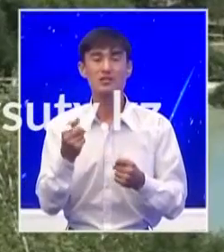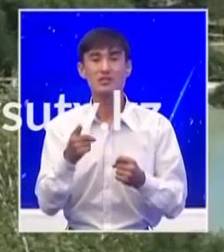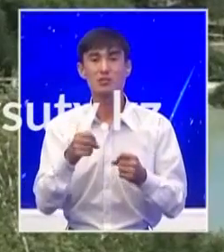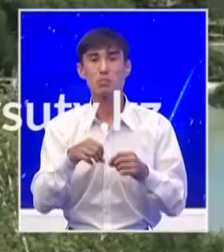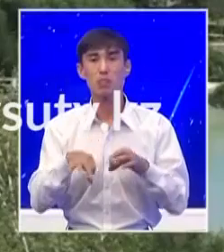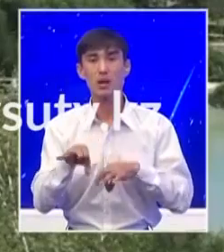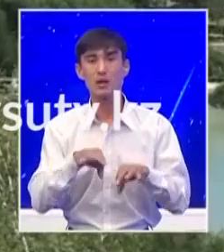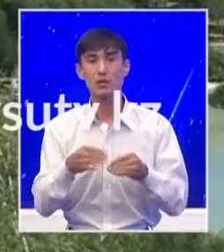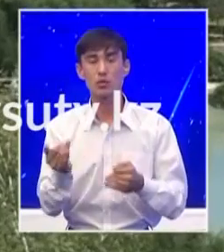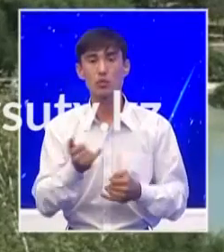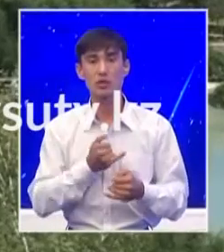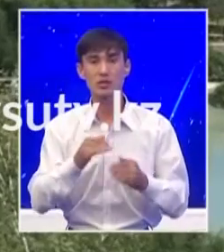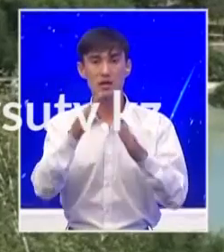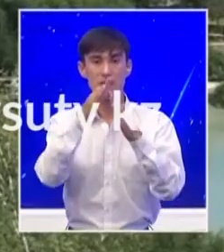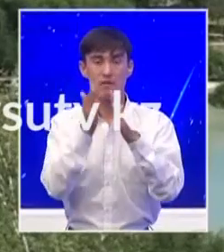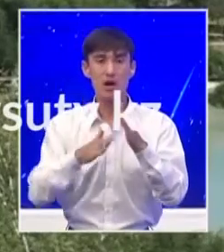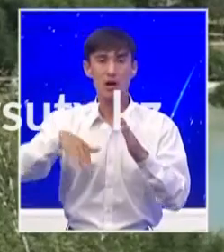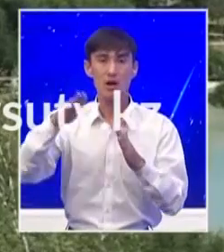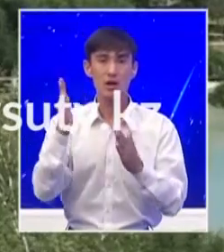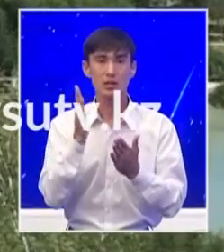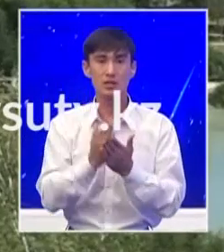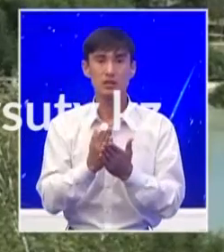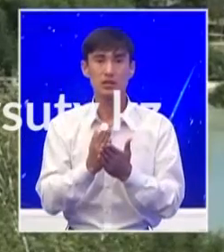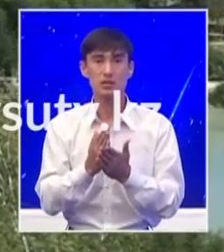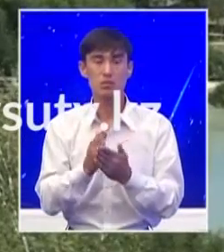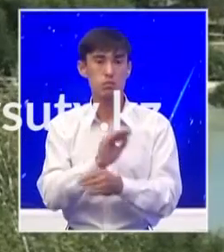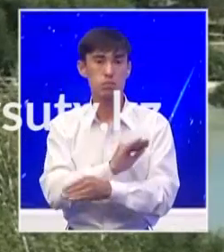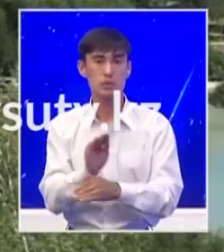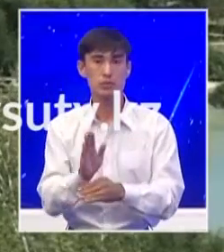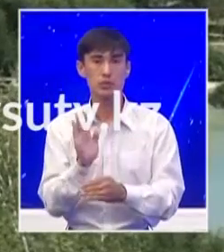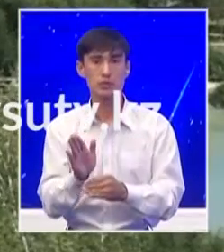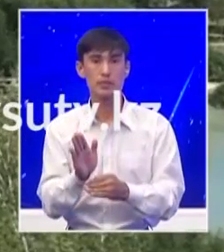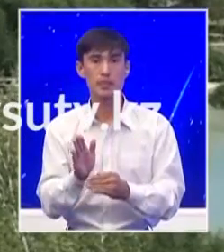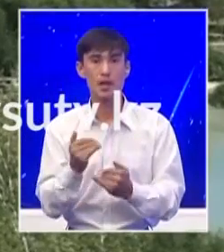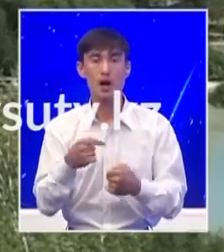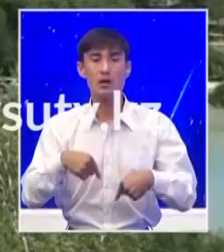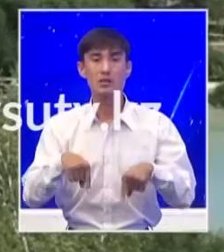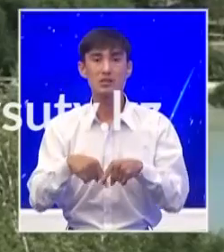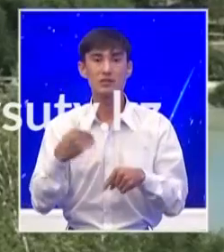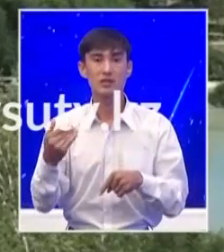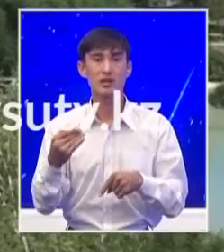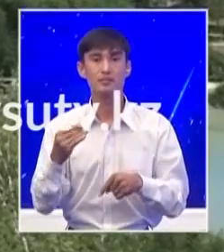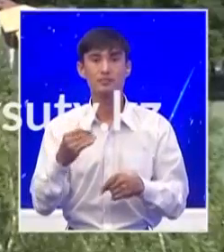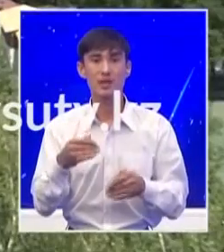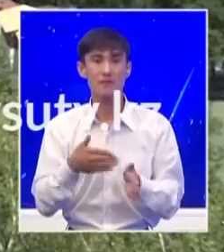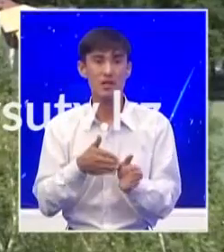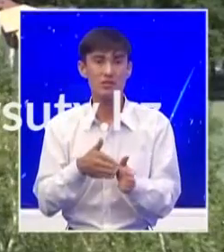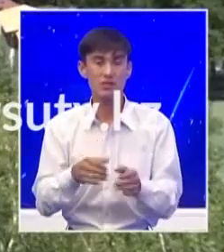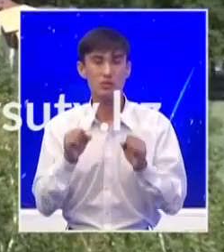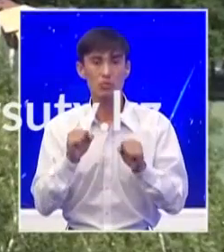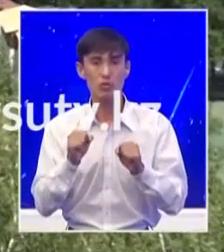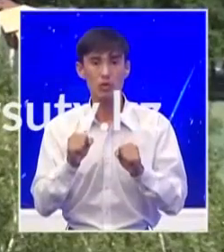горах, где второй кордон, мы предусматриваем тоже благоустройство, и там организовать именно ассоциации велосипедного